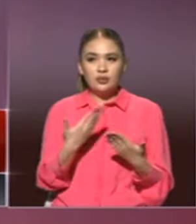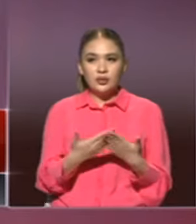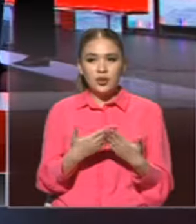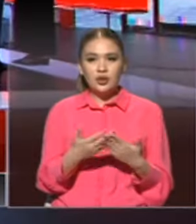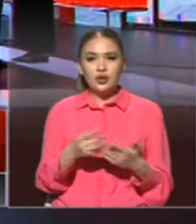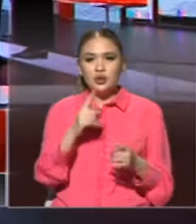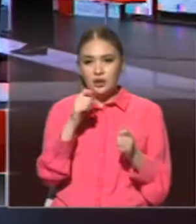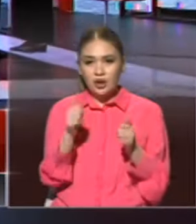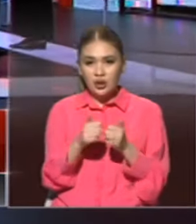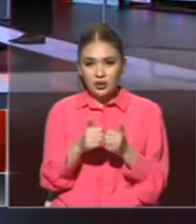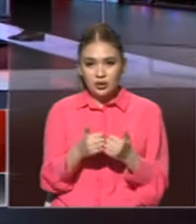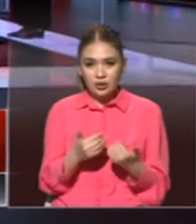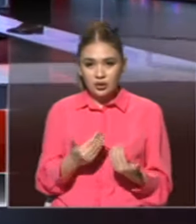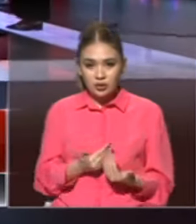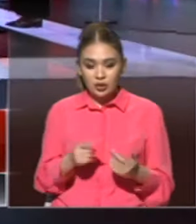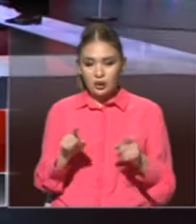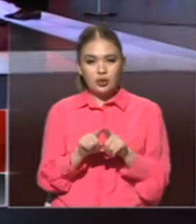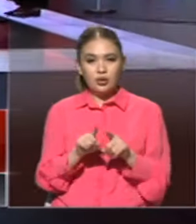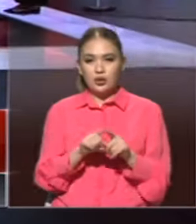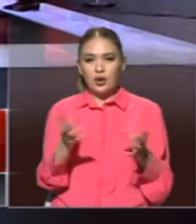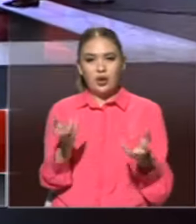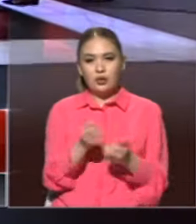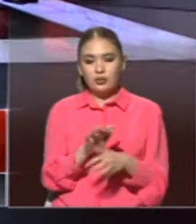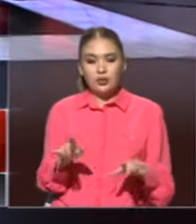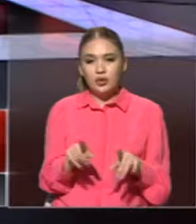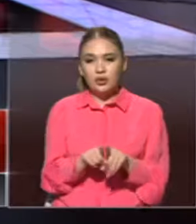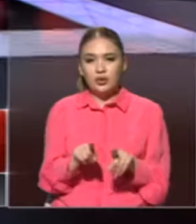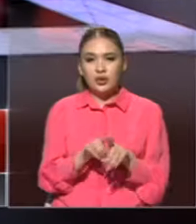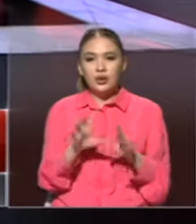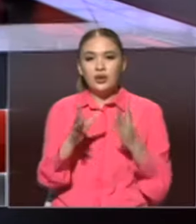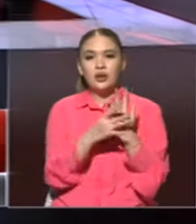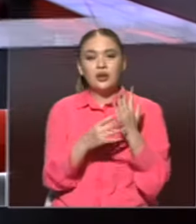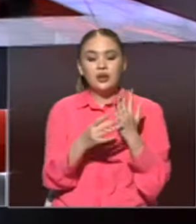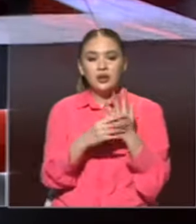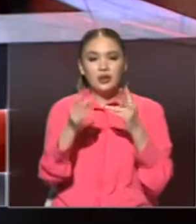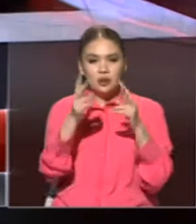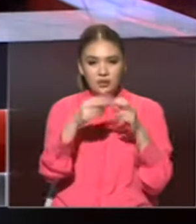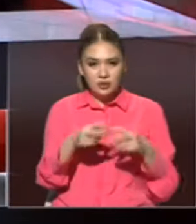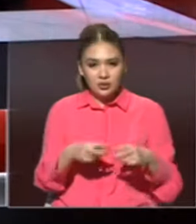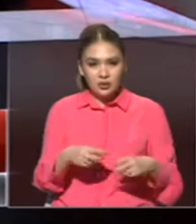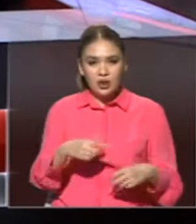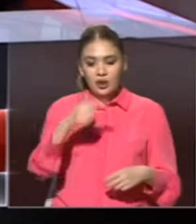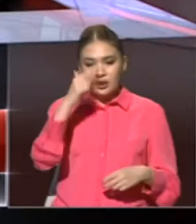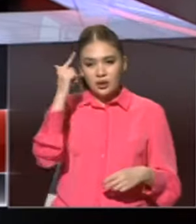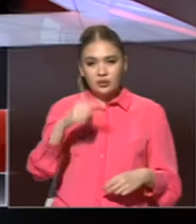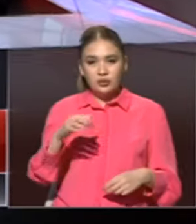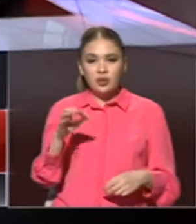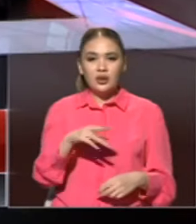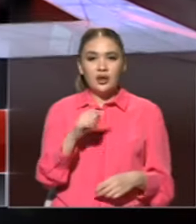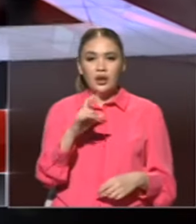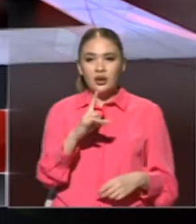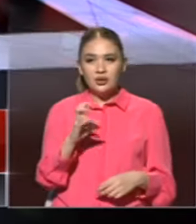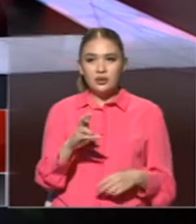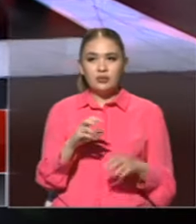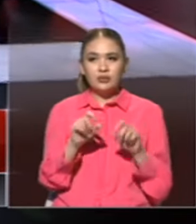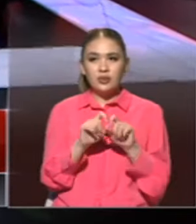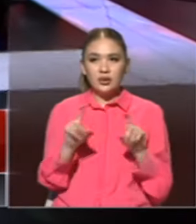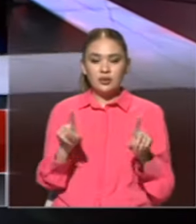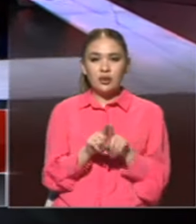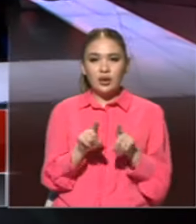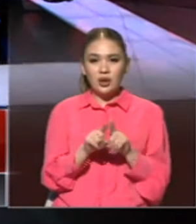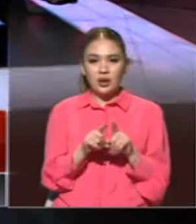тұрса да, ол тесттен өтпесе, ол кісілер қабылдамайды. Сондықтан іріктеуден өткен балалар, уже Назарбаев зияткерлік мектептері, қазір дарын мектептері балаларға тест жаңа